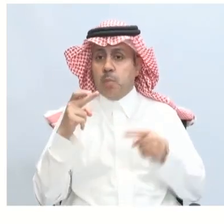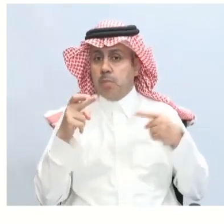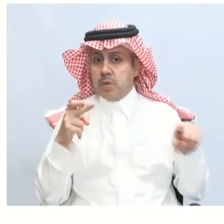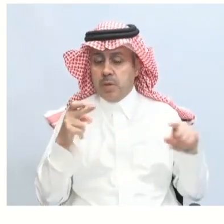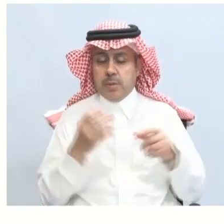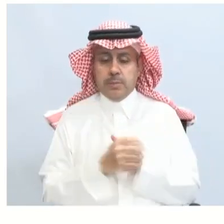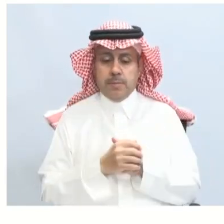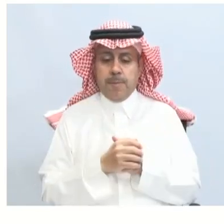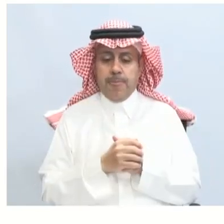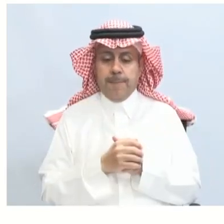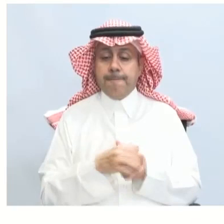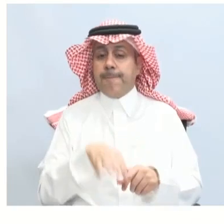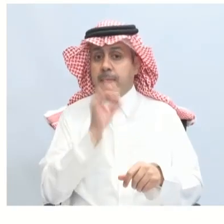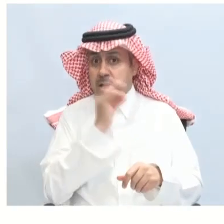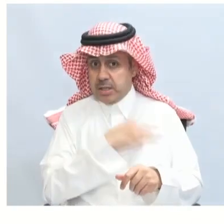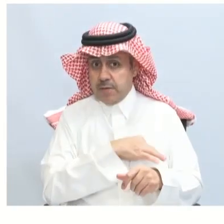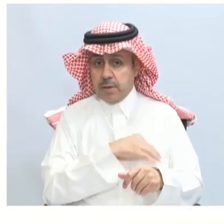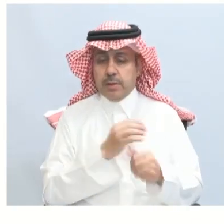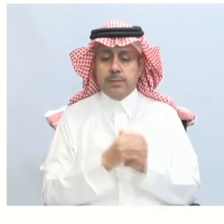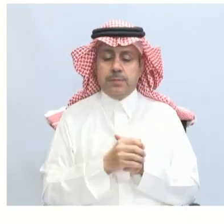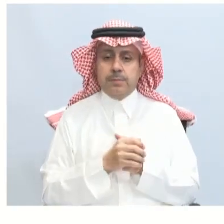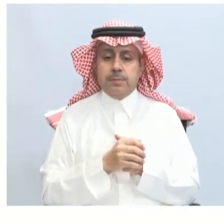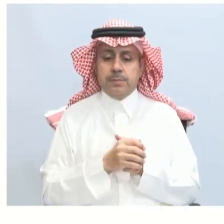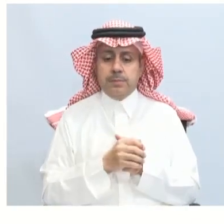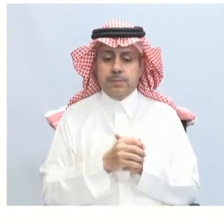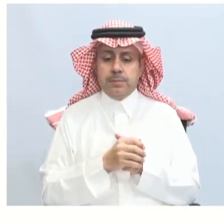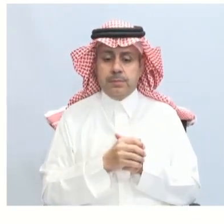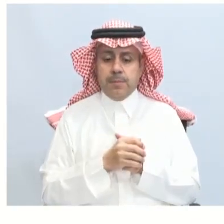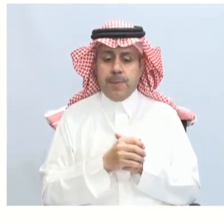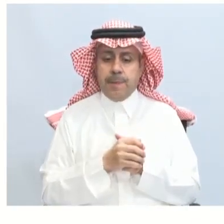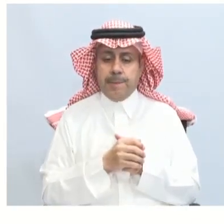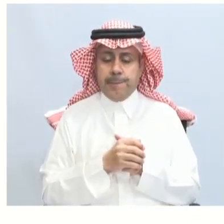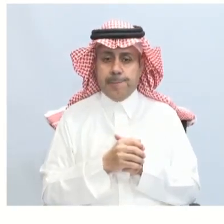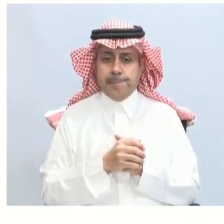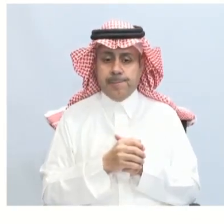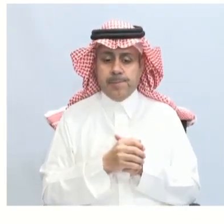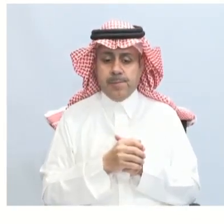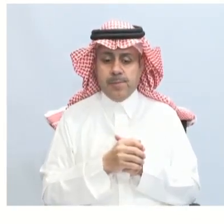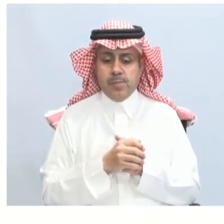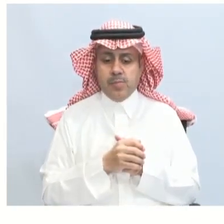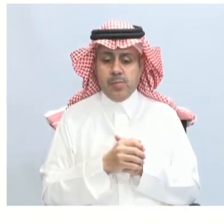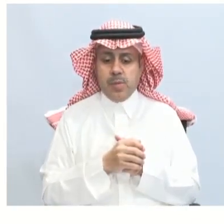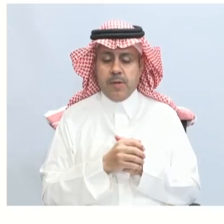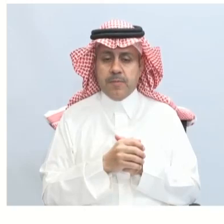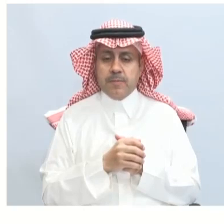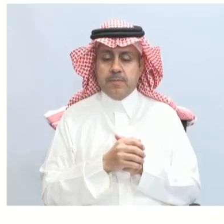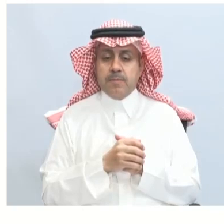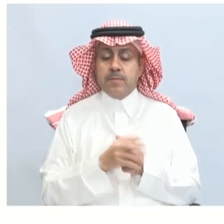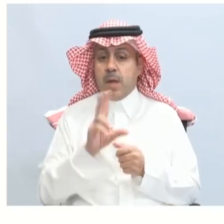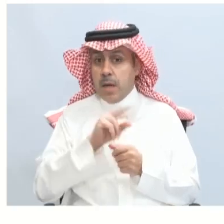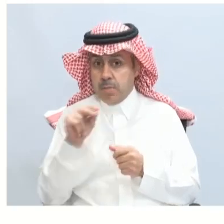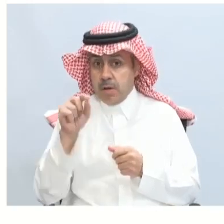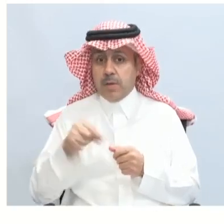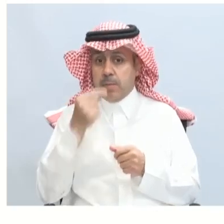العباره نستفيد من قوله تعالى وتلك الامثال نضربها للناس وما يعقلها الا العالمون ان الامثال في